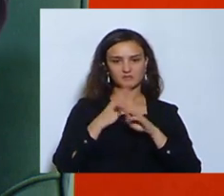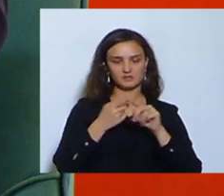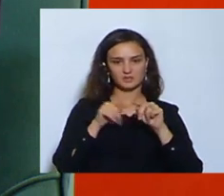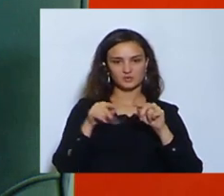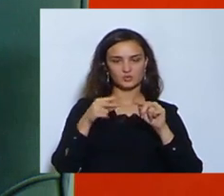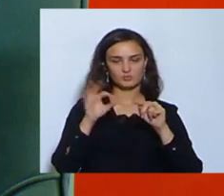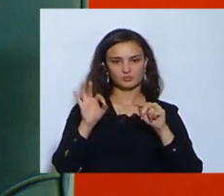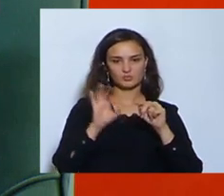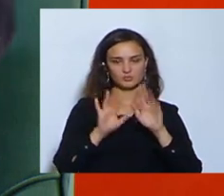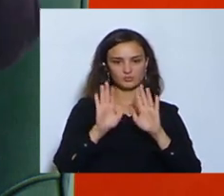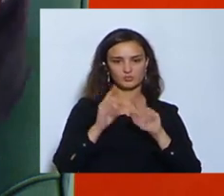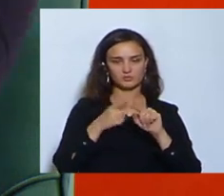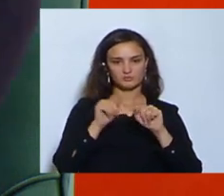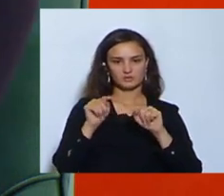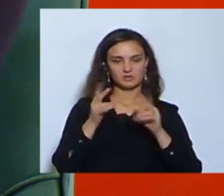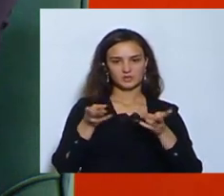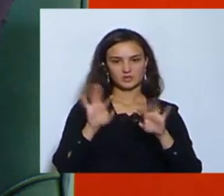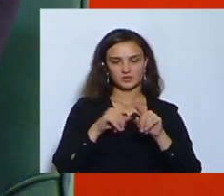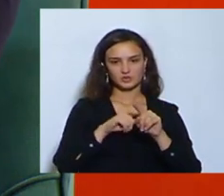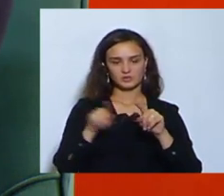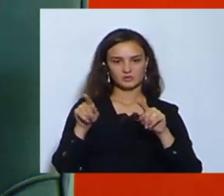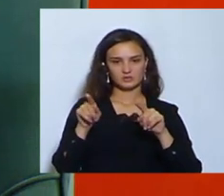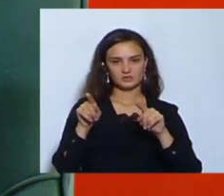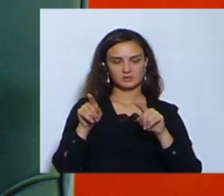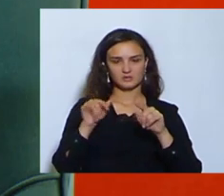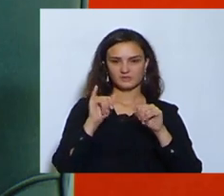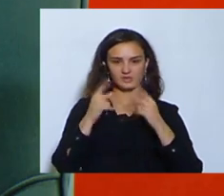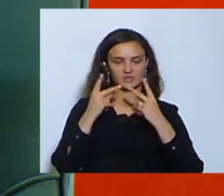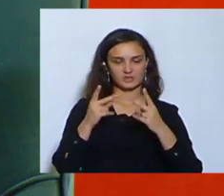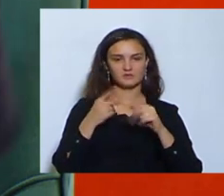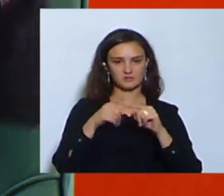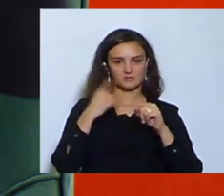არის 20% იმისა, ხო, დანარჩენ